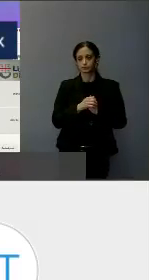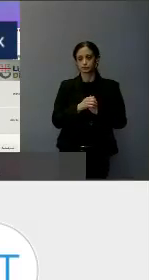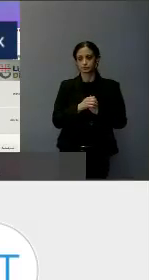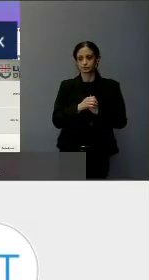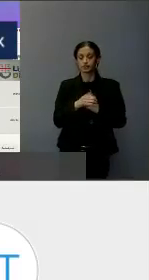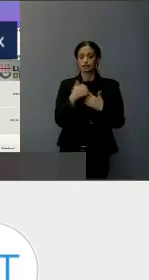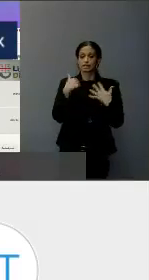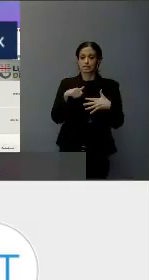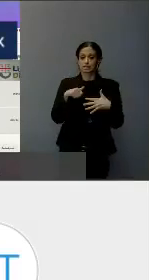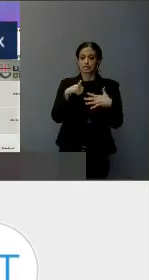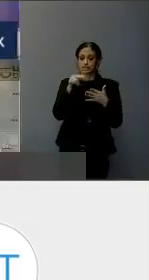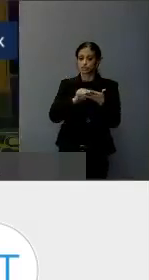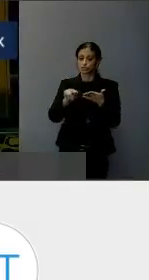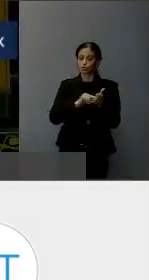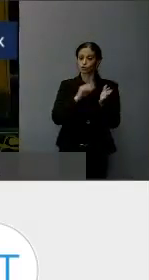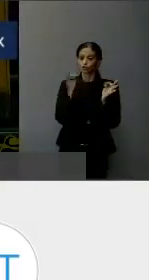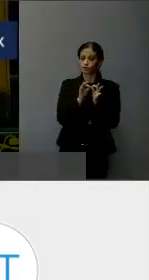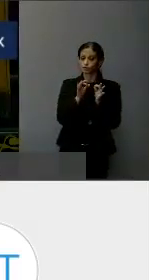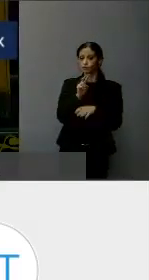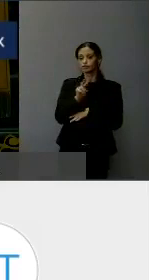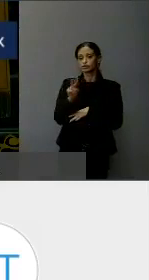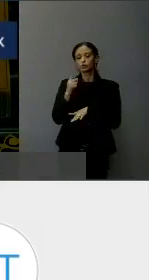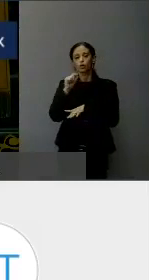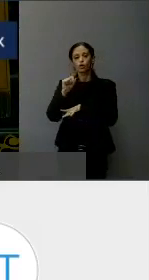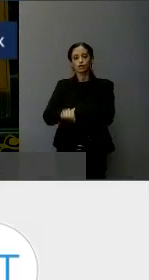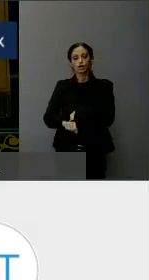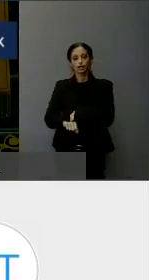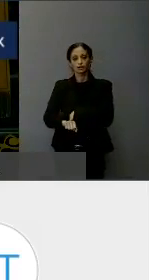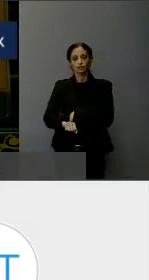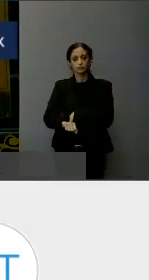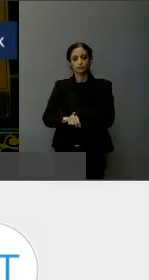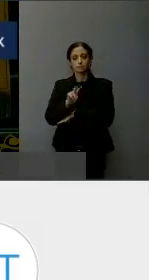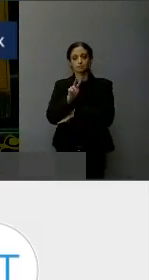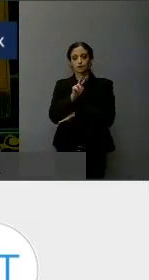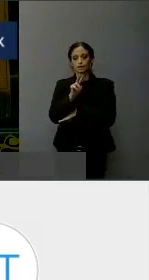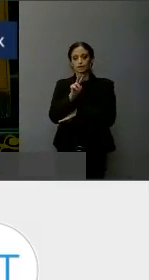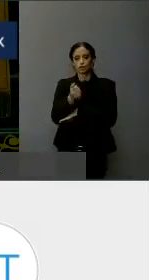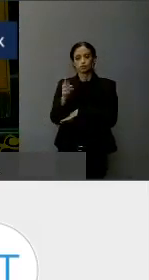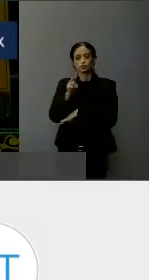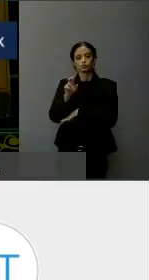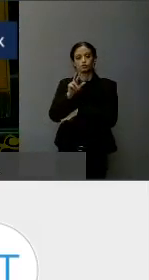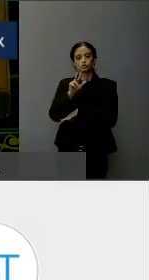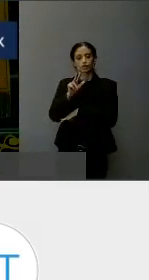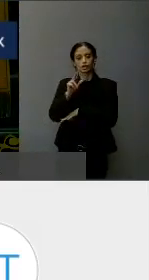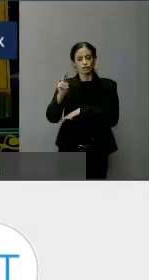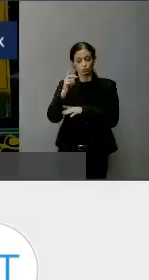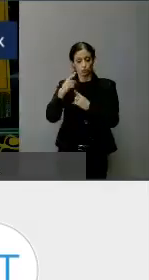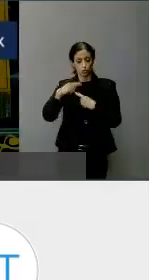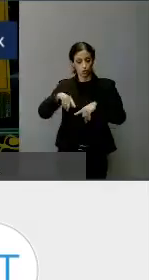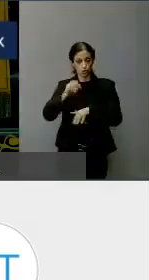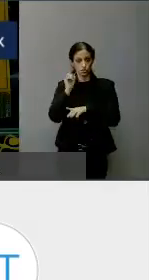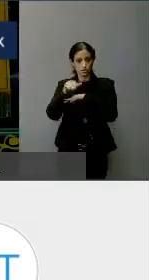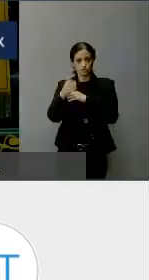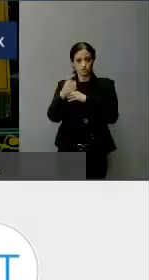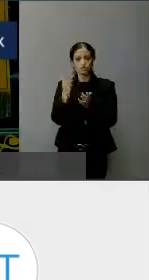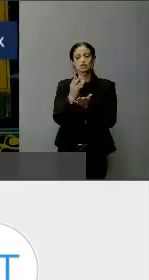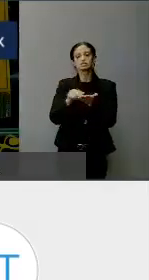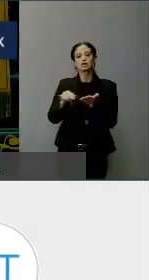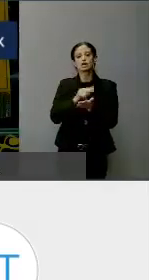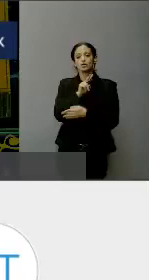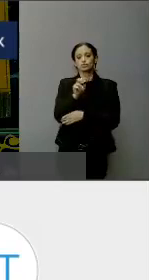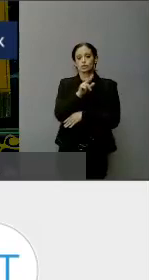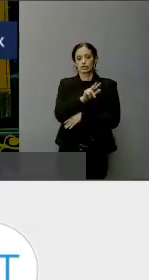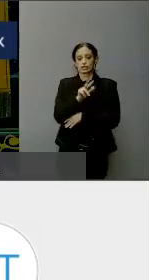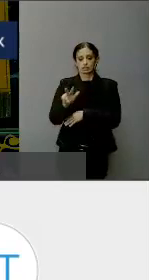16 voti favorevoli 22 contrari su 232 il consiglio respingere in votazione ora 233